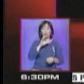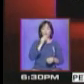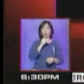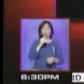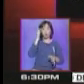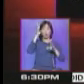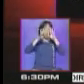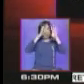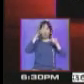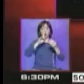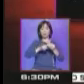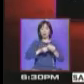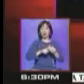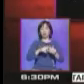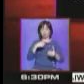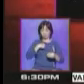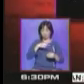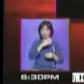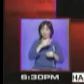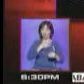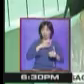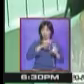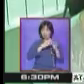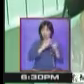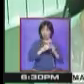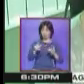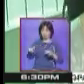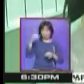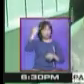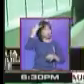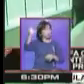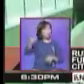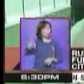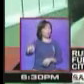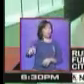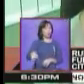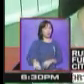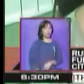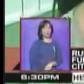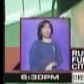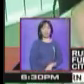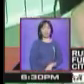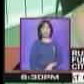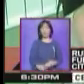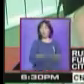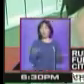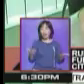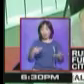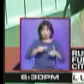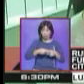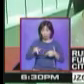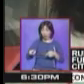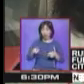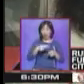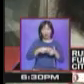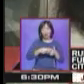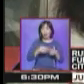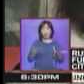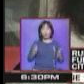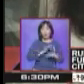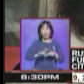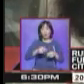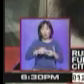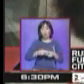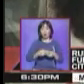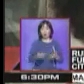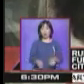ng mga kwenta tungkol sa kanya at sa kanyang pamilya. In the first place, there was nothing said against Ms. Fuentes. If it